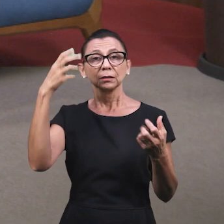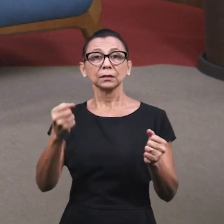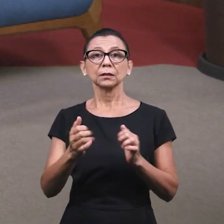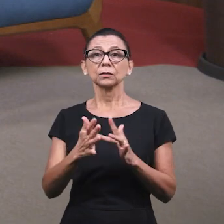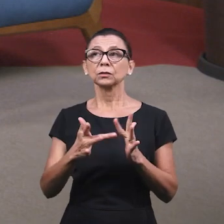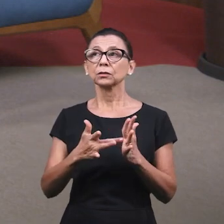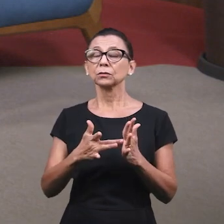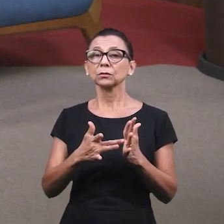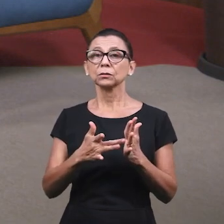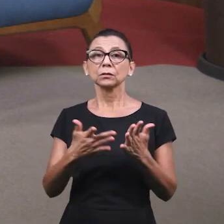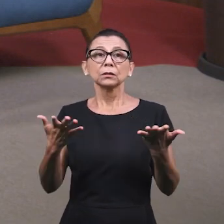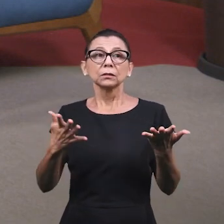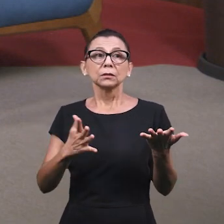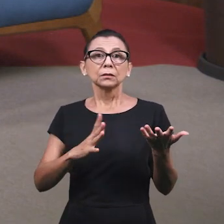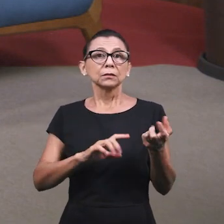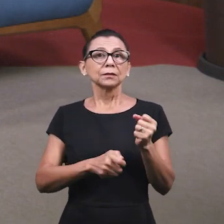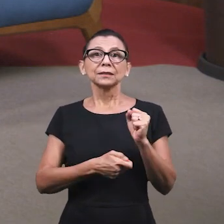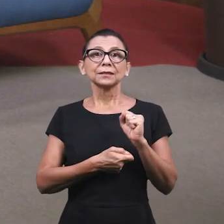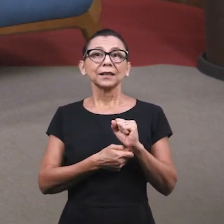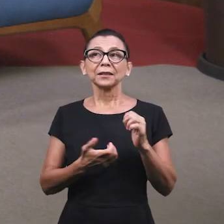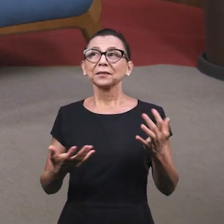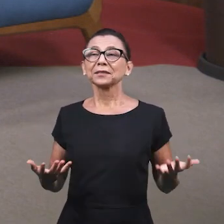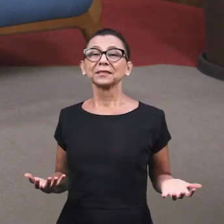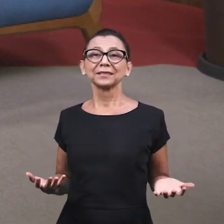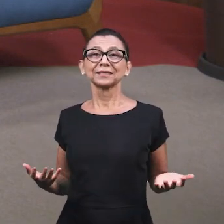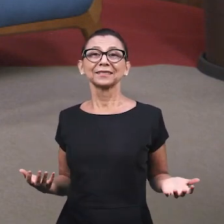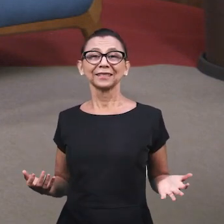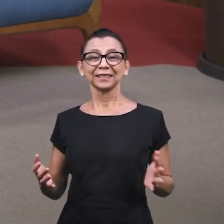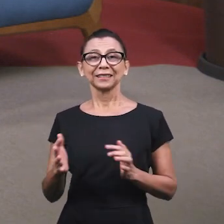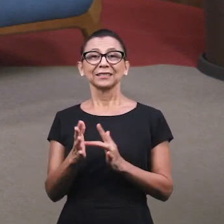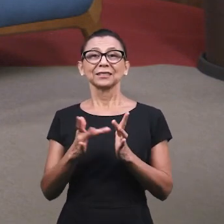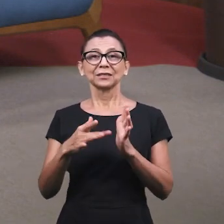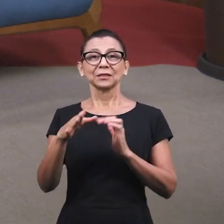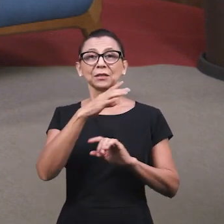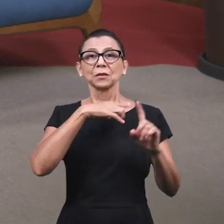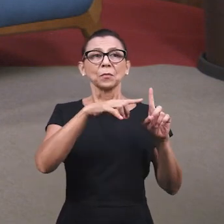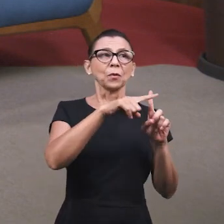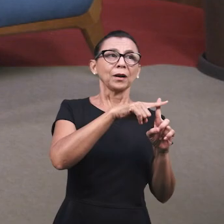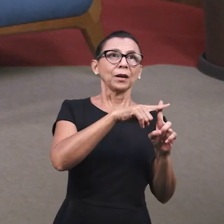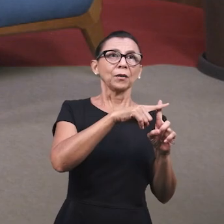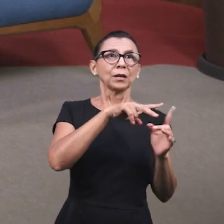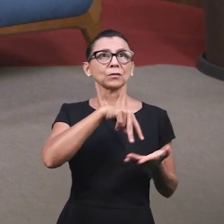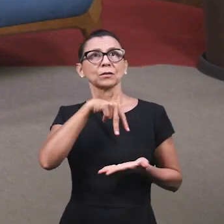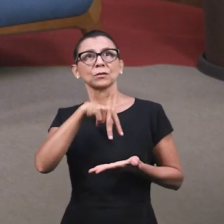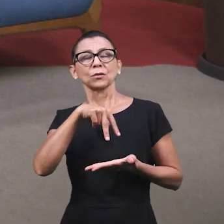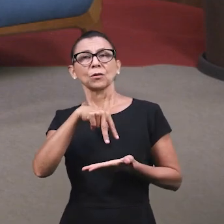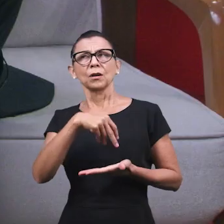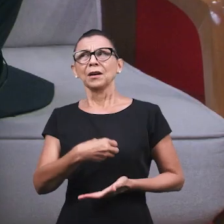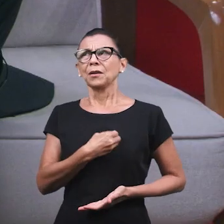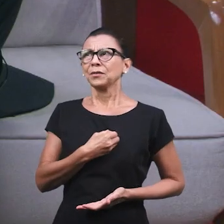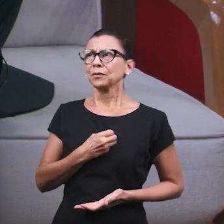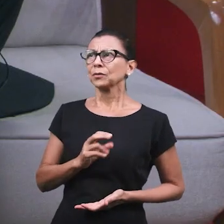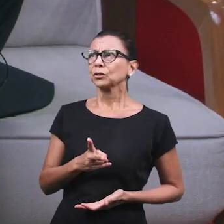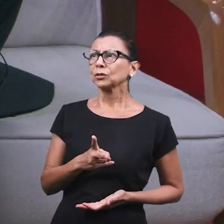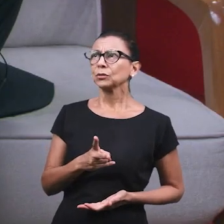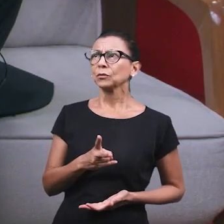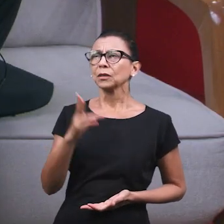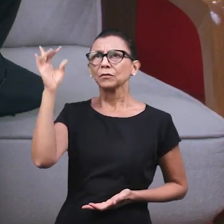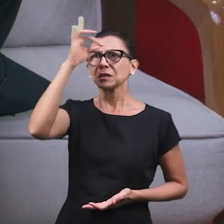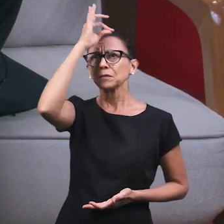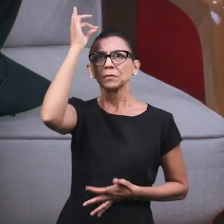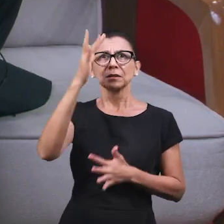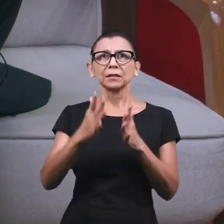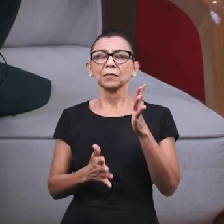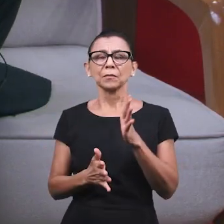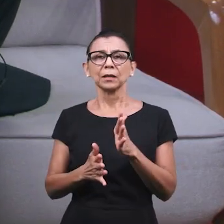Même pourquoi? Vous avez parlé de Jésus. Jésus ressuscité est mort. Il est vivant. Le